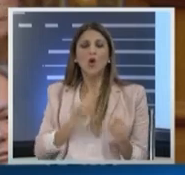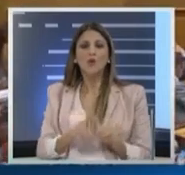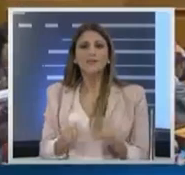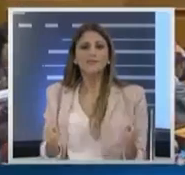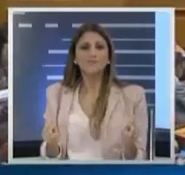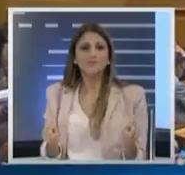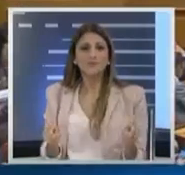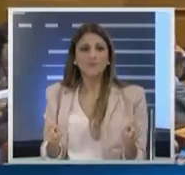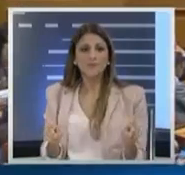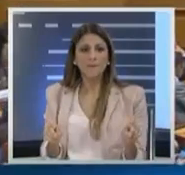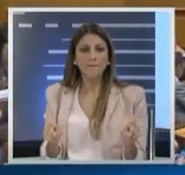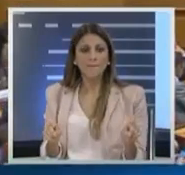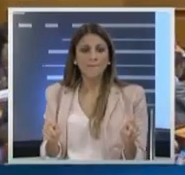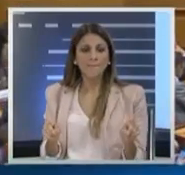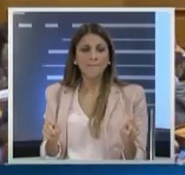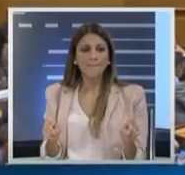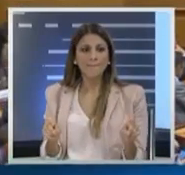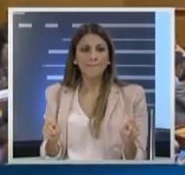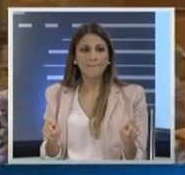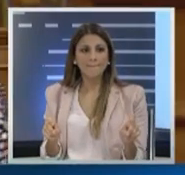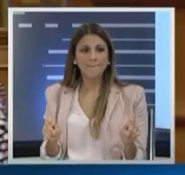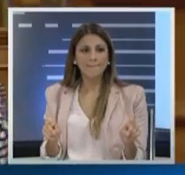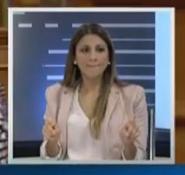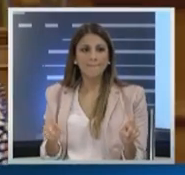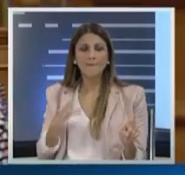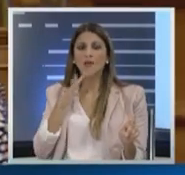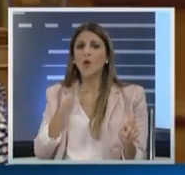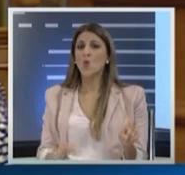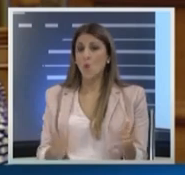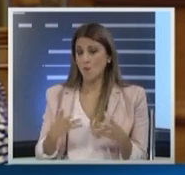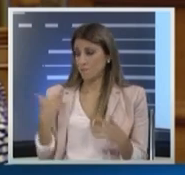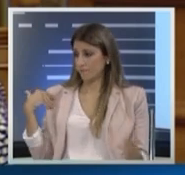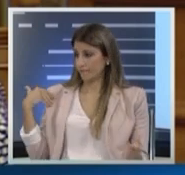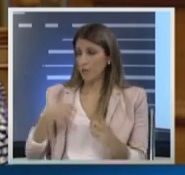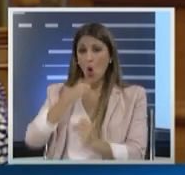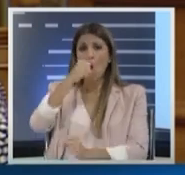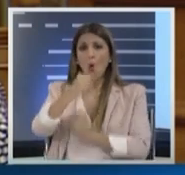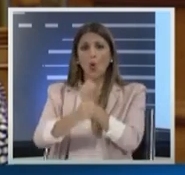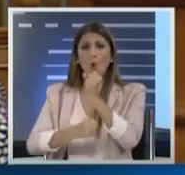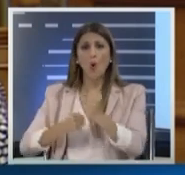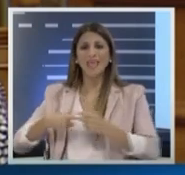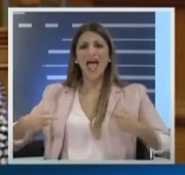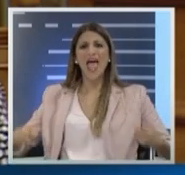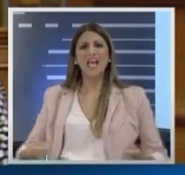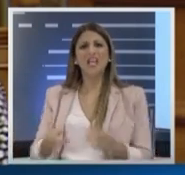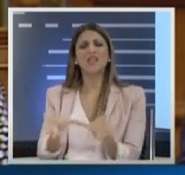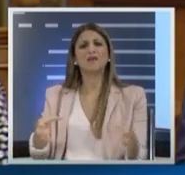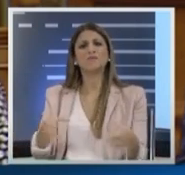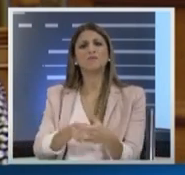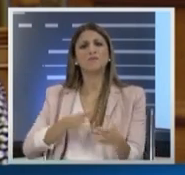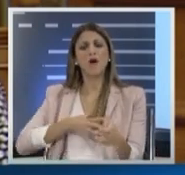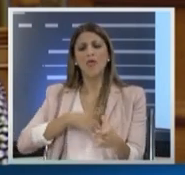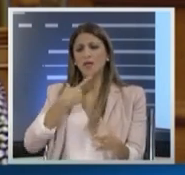κατάργηση των κατακτήσεων του εργατικού κινήματος, την απελευθέρωση,